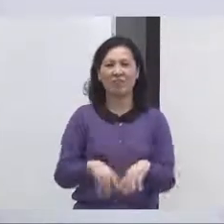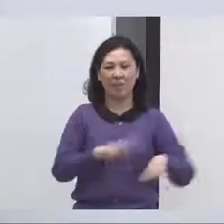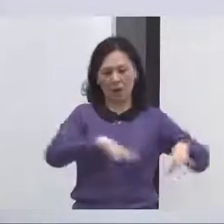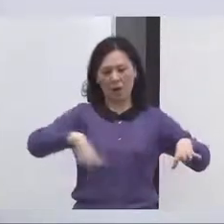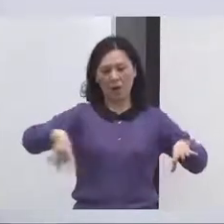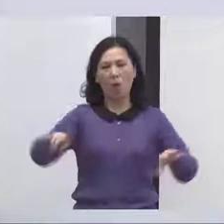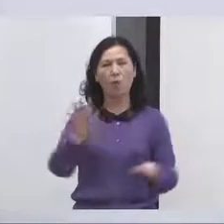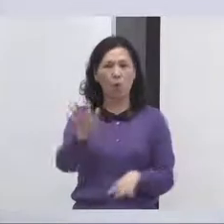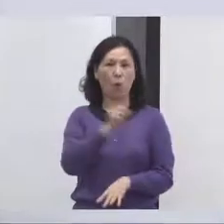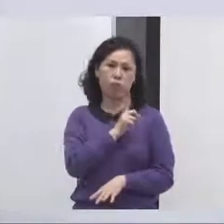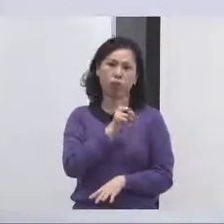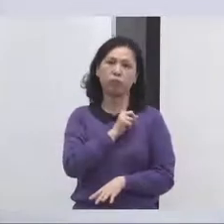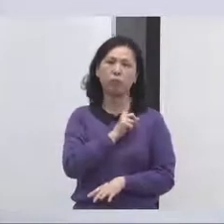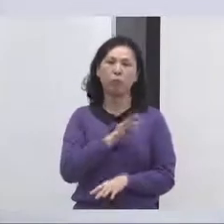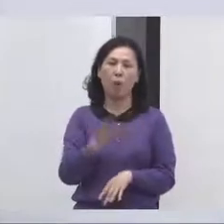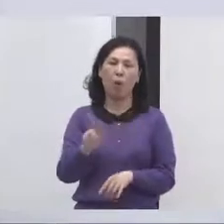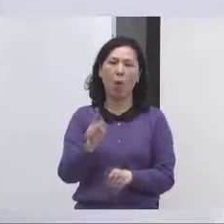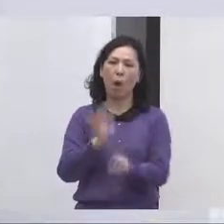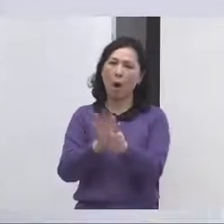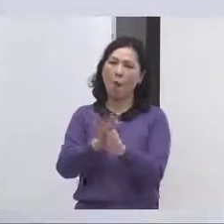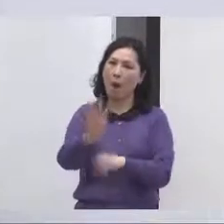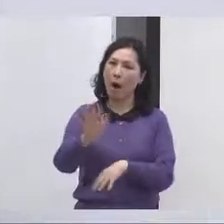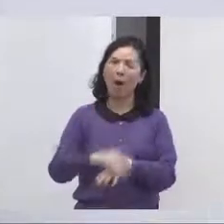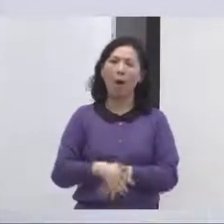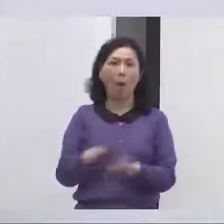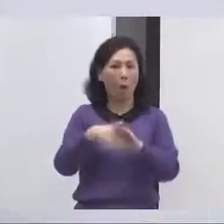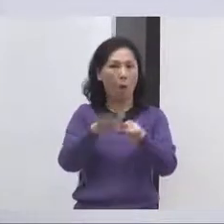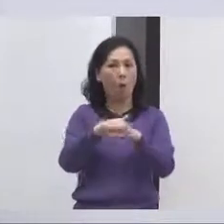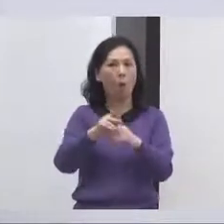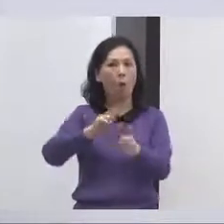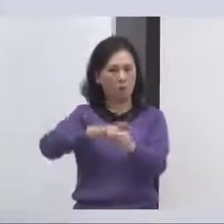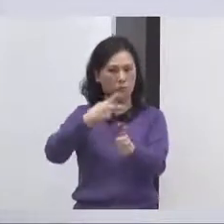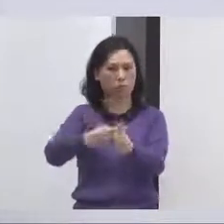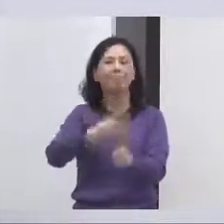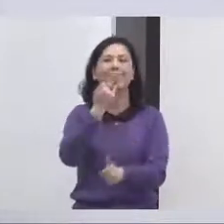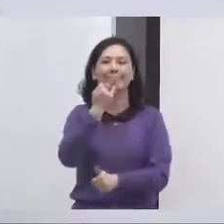文化能不能改变呢？我是希望长久以后有机会。